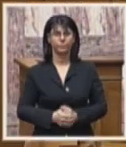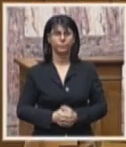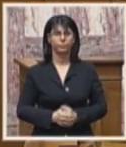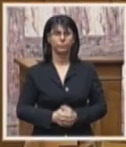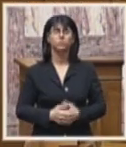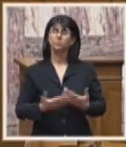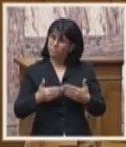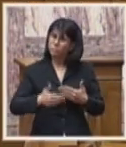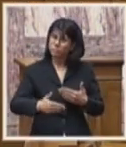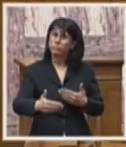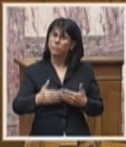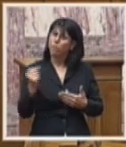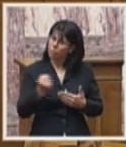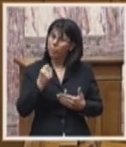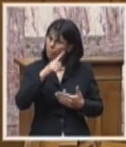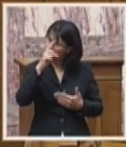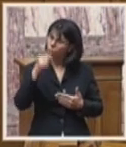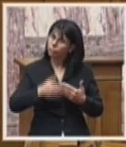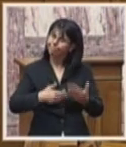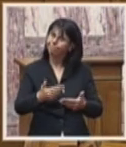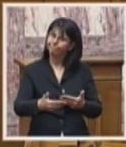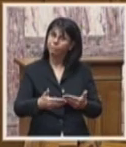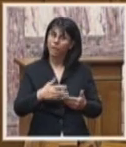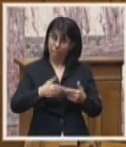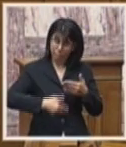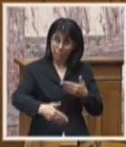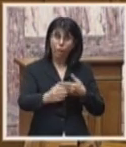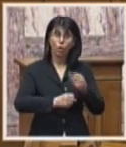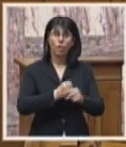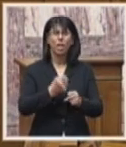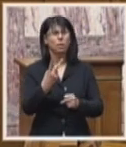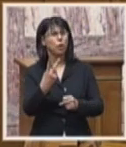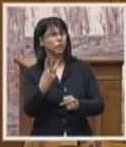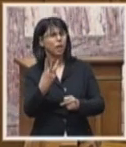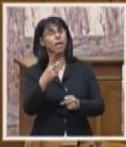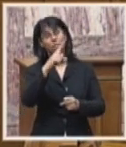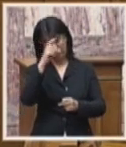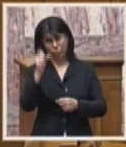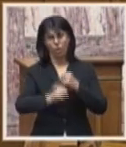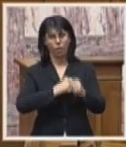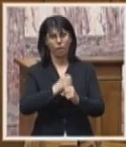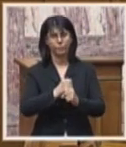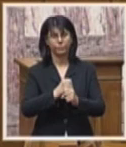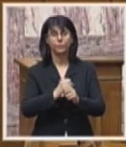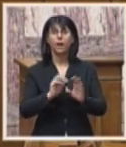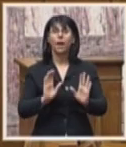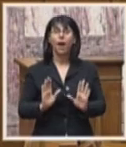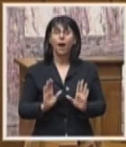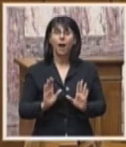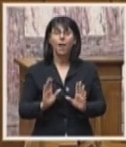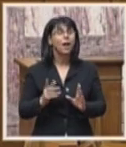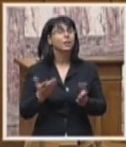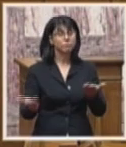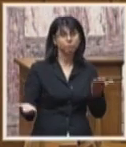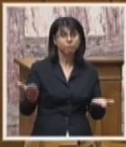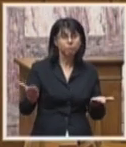Και θα πονάμε αυτά τα χρόνια που έχουμε μπροστά μας. 2-3 δύσκολα χρόνια. Αλλά θα ήταν πολύ πιο δύσκολα